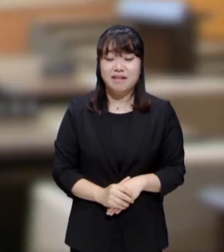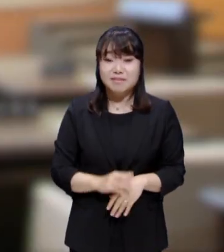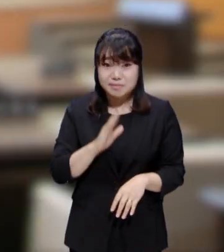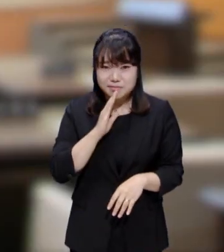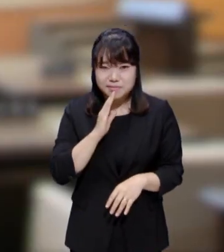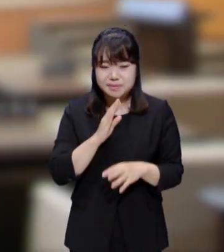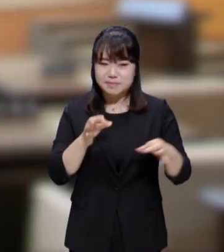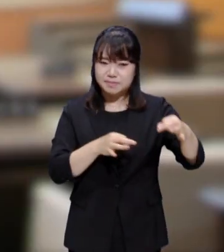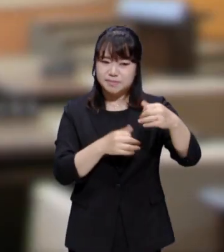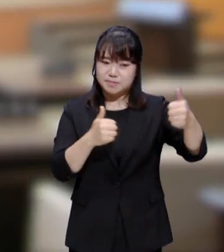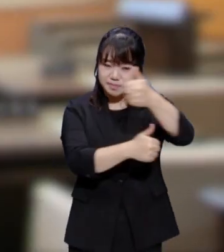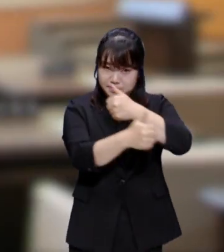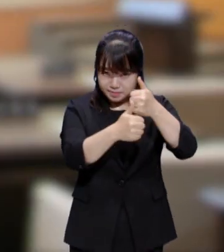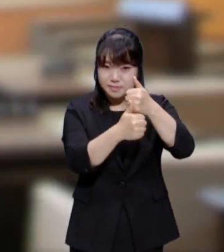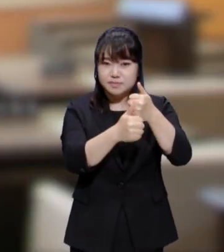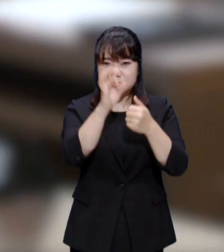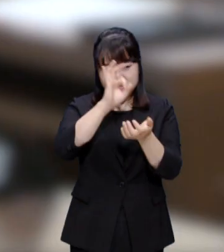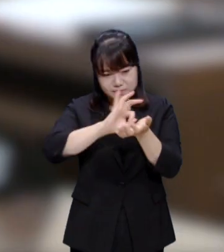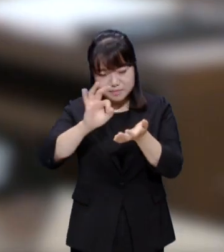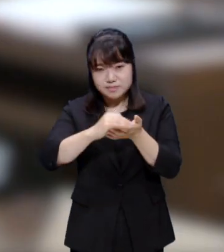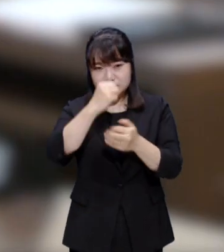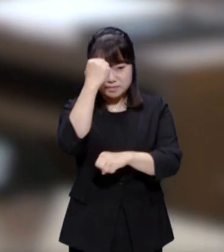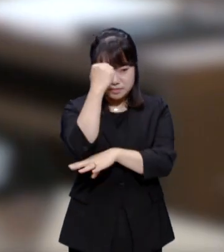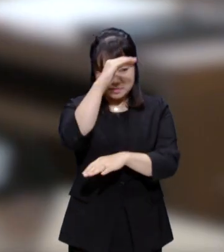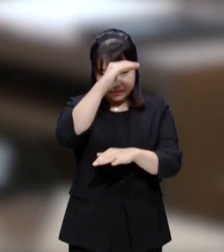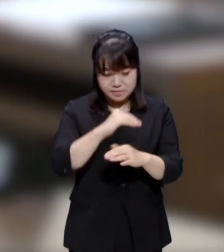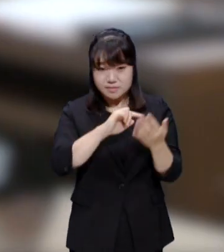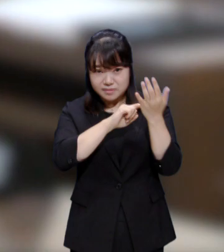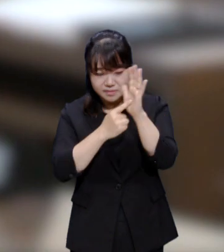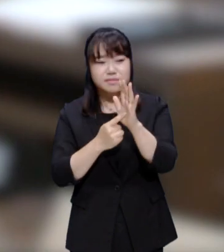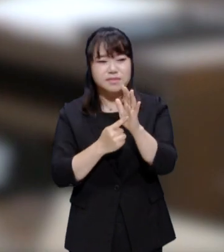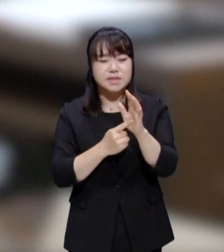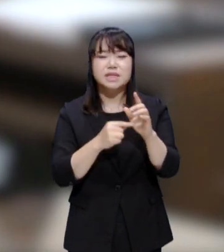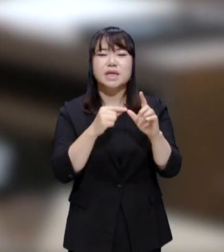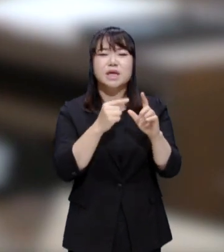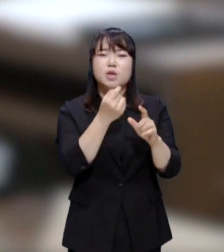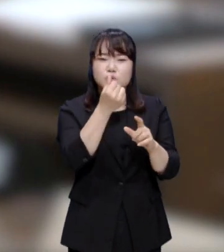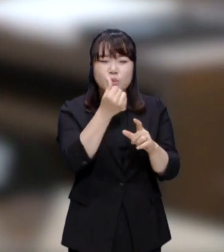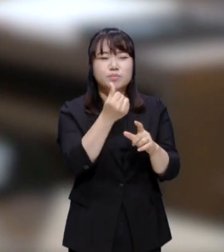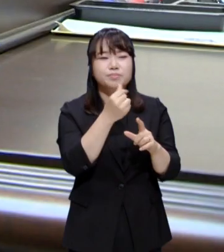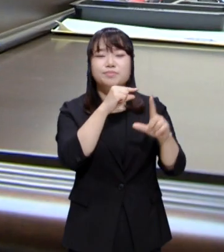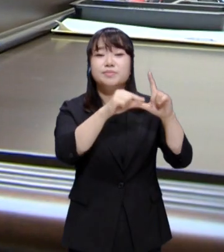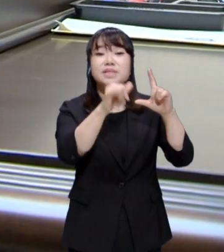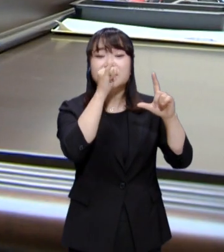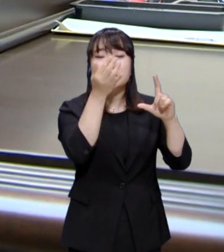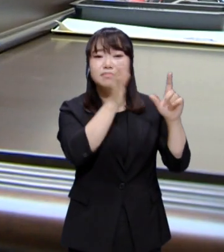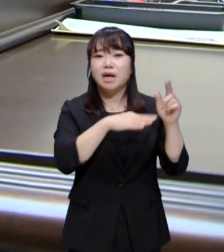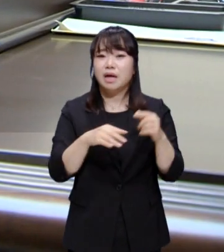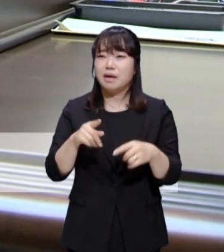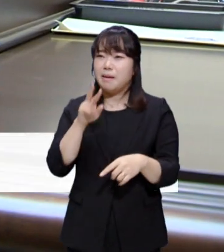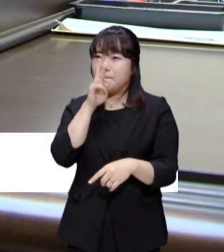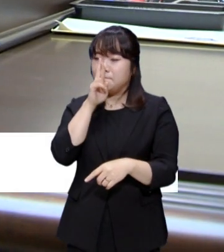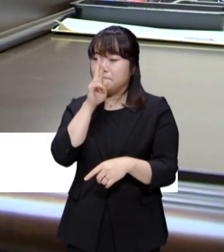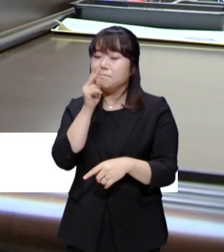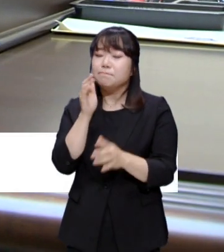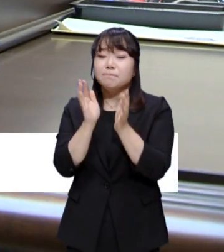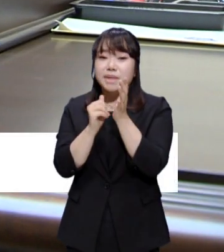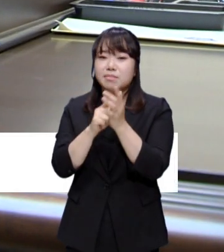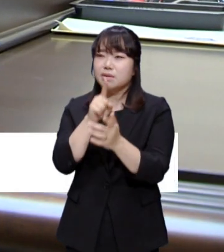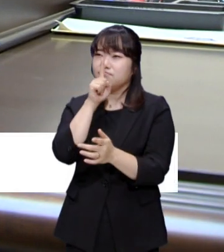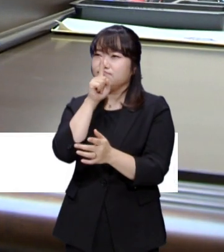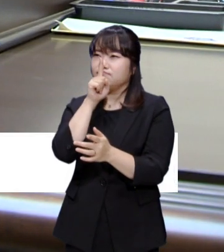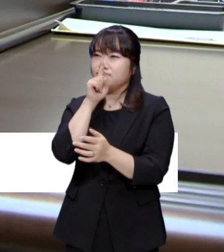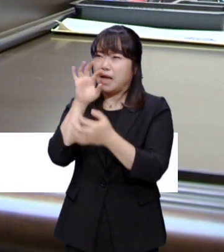이렇게라도 의장단 업무 추진비를 공개하는 기초의회는 그나마 나은 편에 속합니다. 여전히 공개하지 않는 곳이 있기